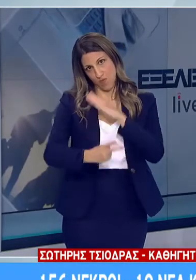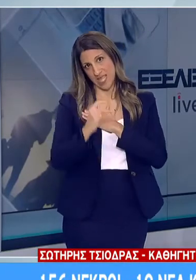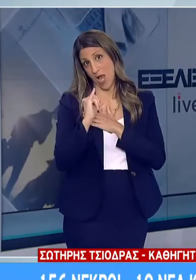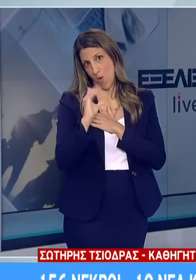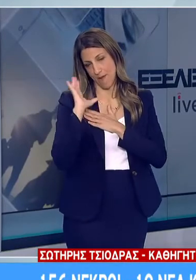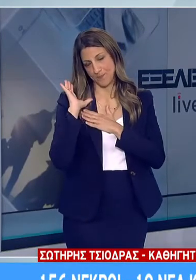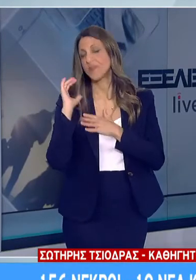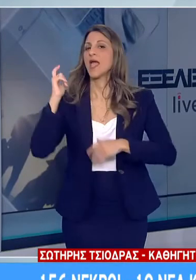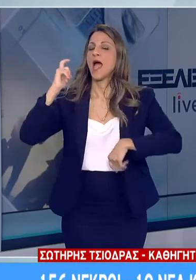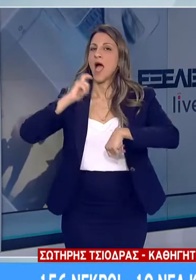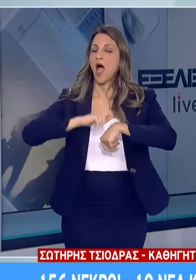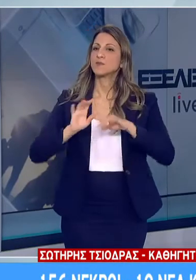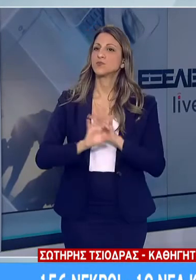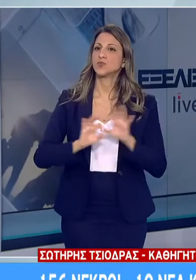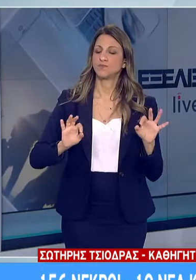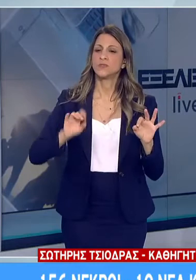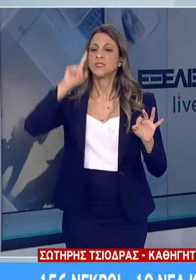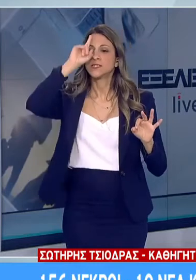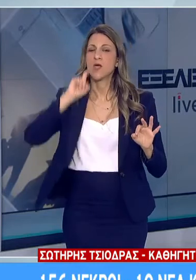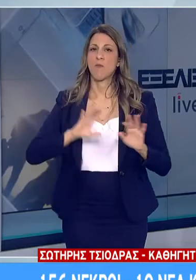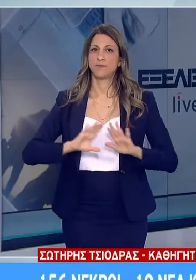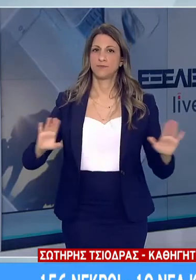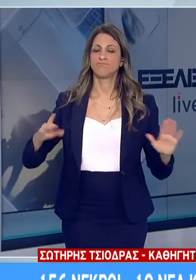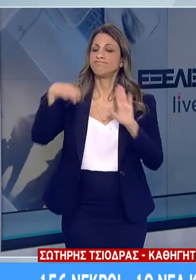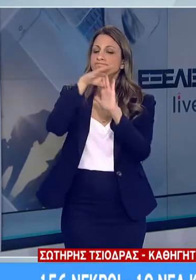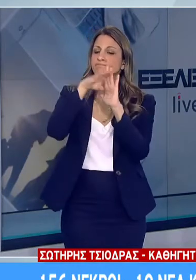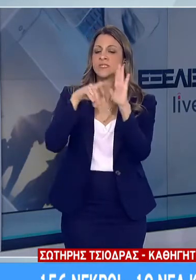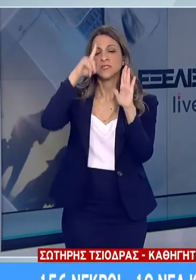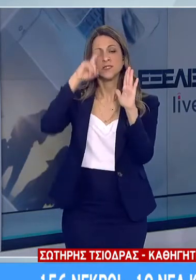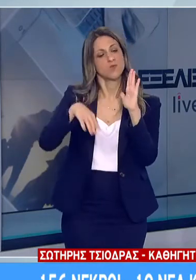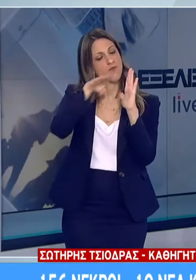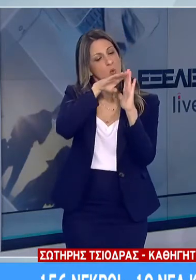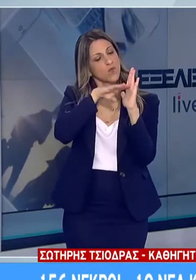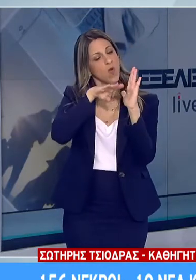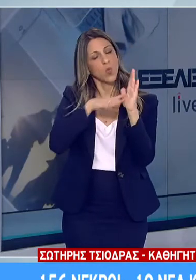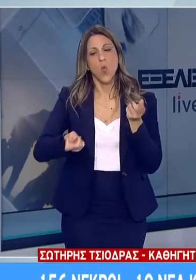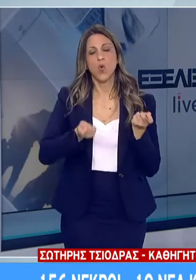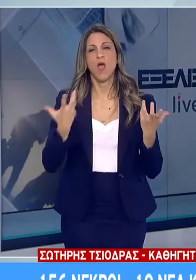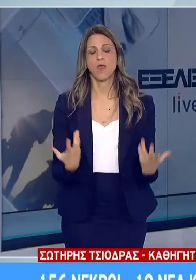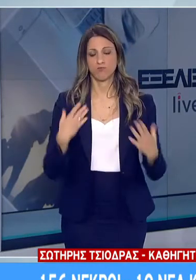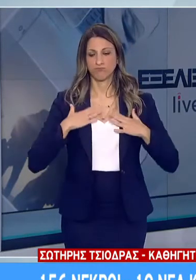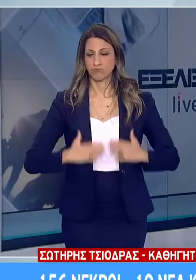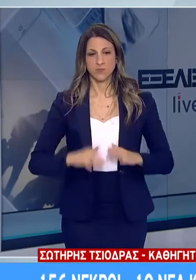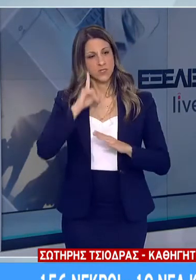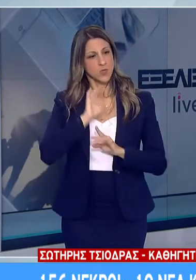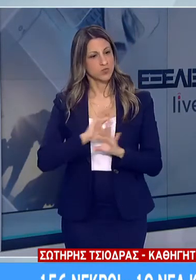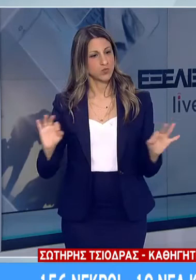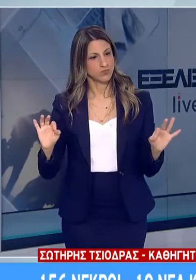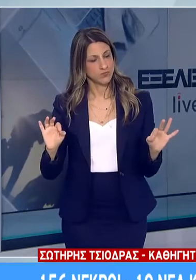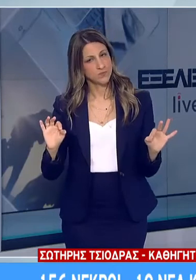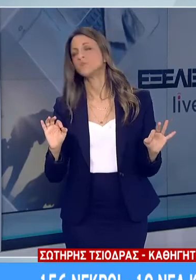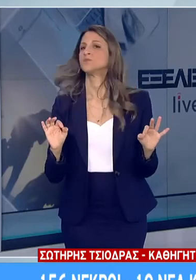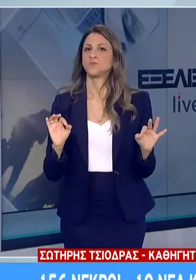κόσμος έχει κάποιον έλεγχο. Ξέρει πώς να αντιμετωπίσει, αντέξει την επιδημία πιο οργανωμένα. Ακόμα και μέσα στις αβεβαιότητες που έχουμε